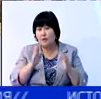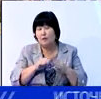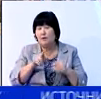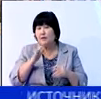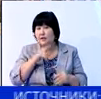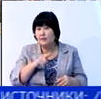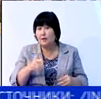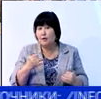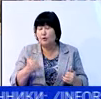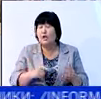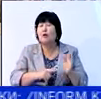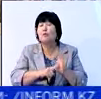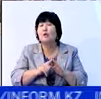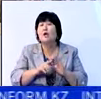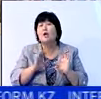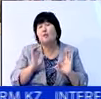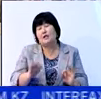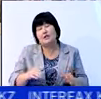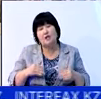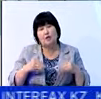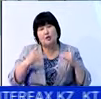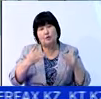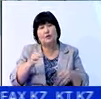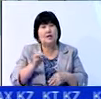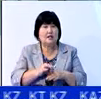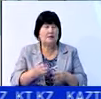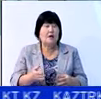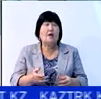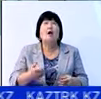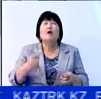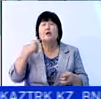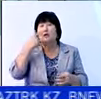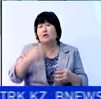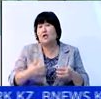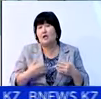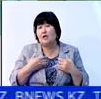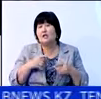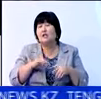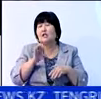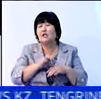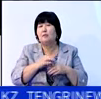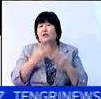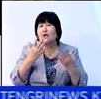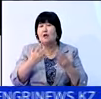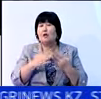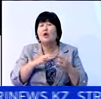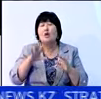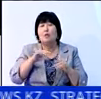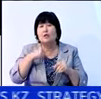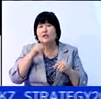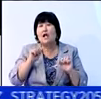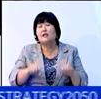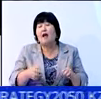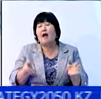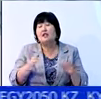время уже пошло положительный сдвиг лечения лепры. Изувеченные лица, разъеденные болезнью конечности, можно сказать,